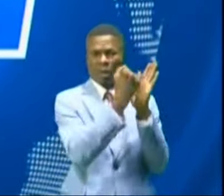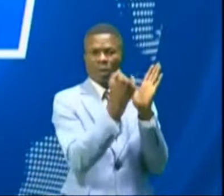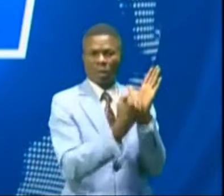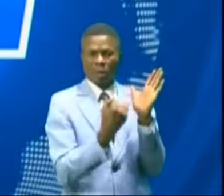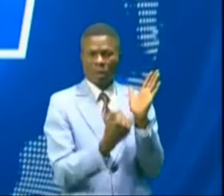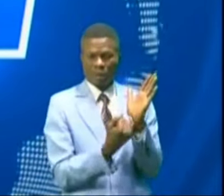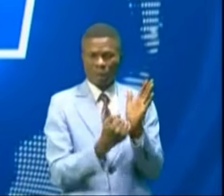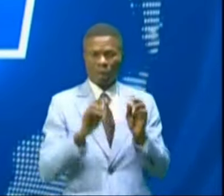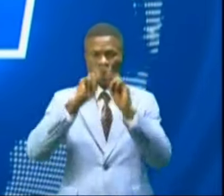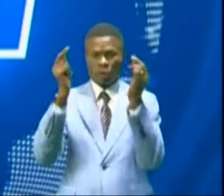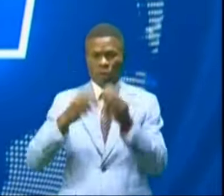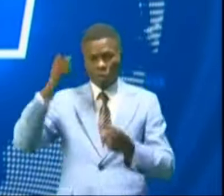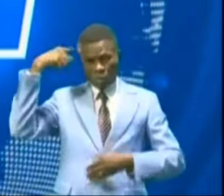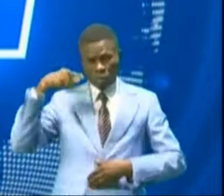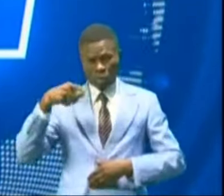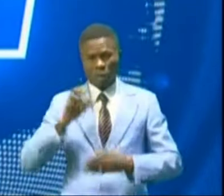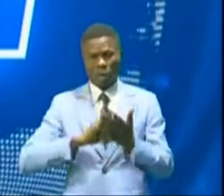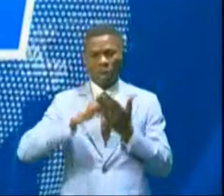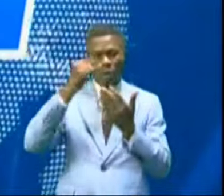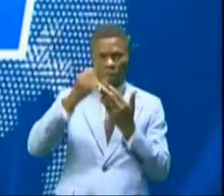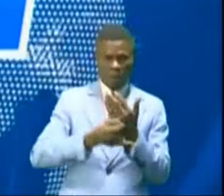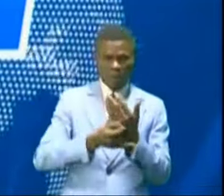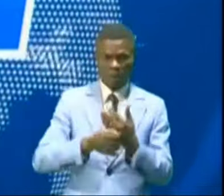des parties prenantes au projet